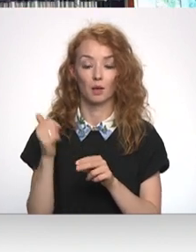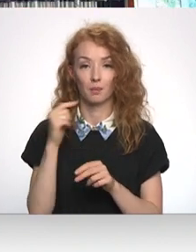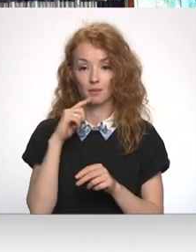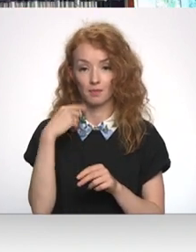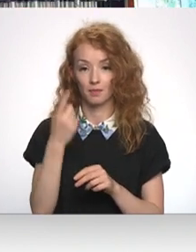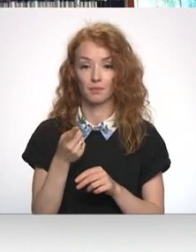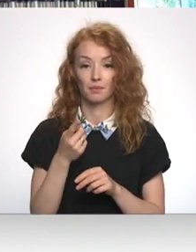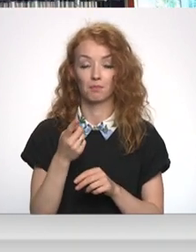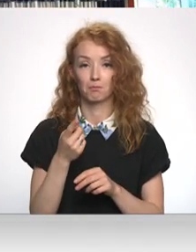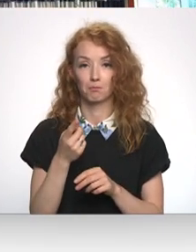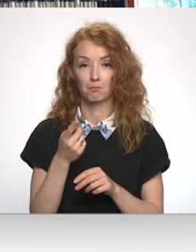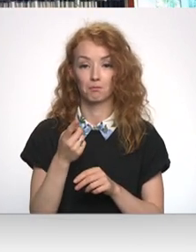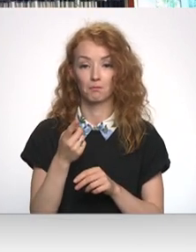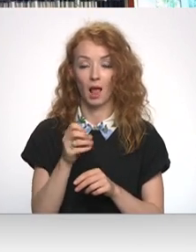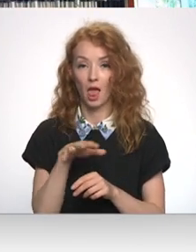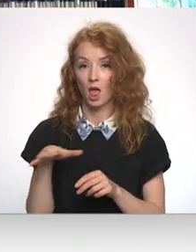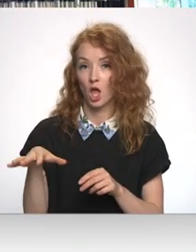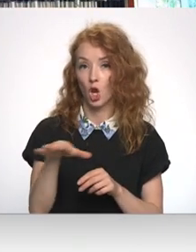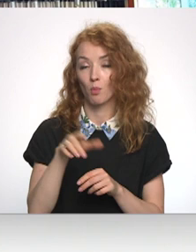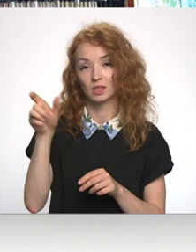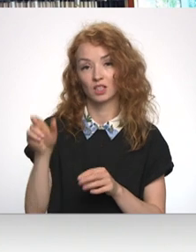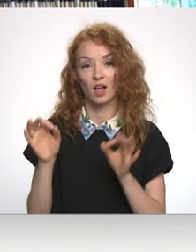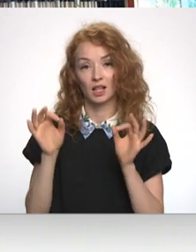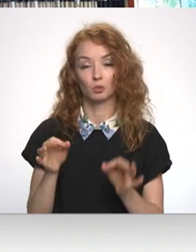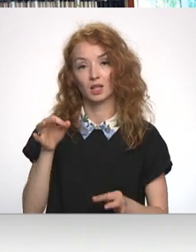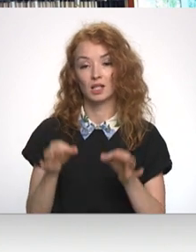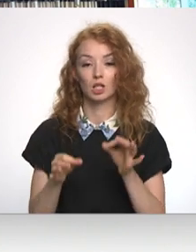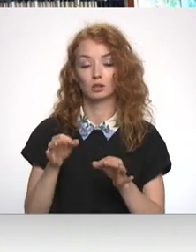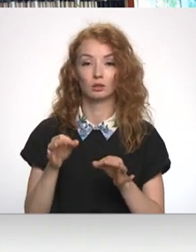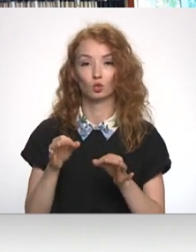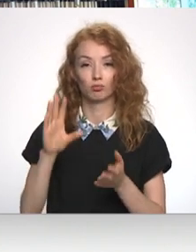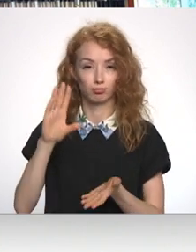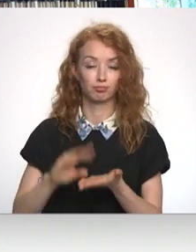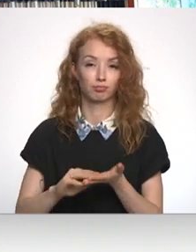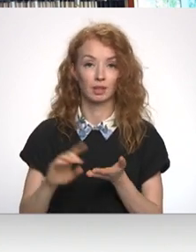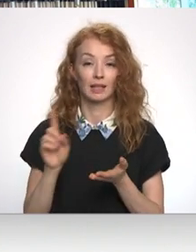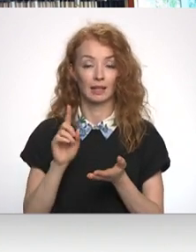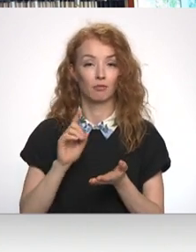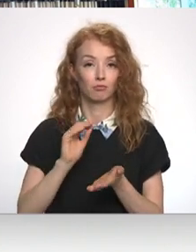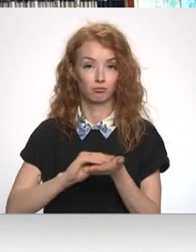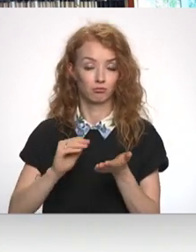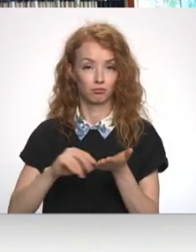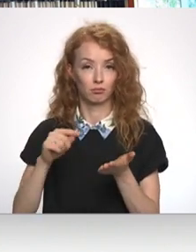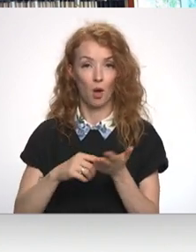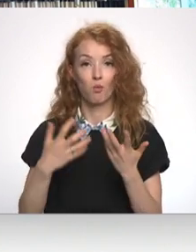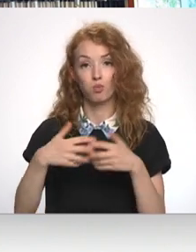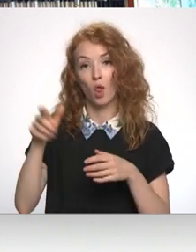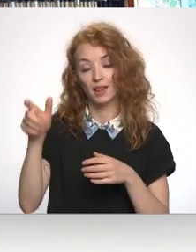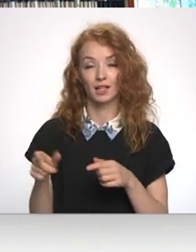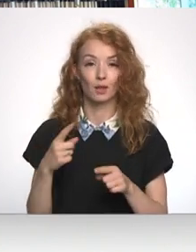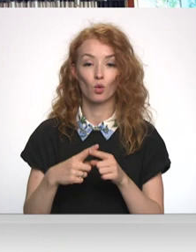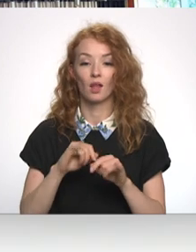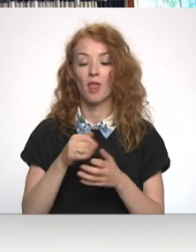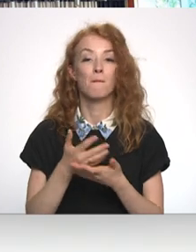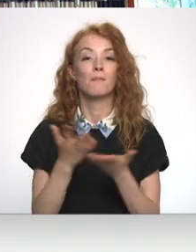gan pēc Eiropas cilvēktiesību tiesu prakses ir teikts, ka tātad politiķiem un jebkam,